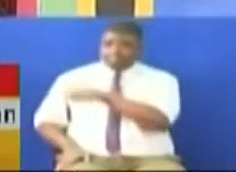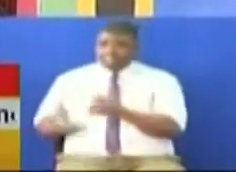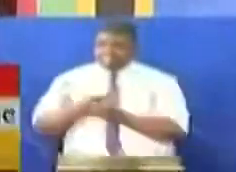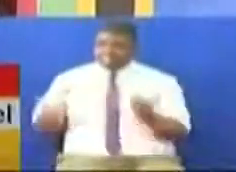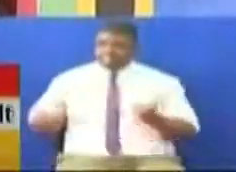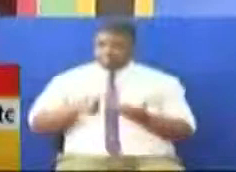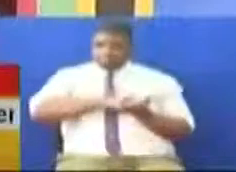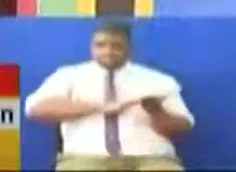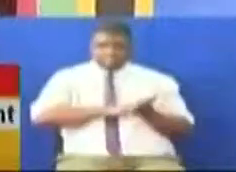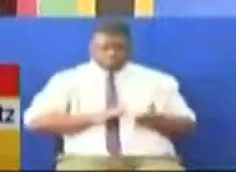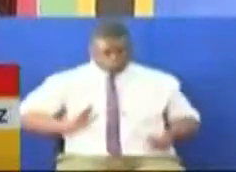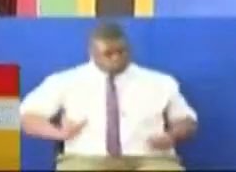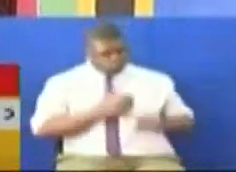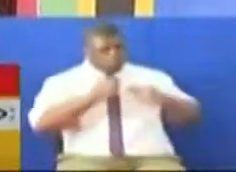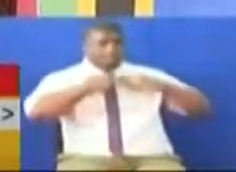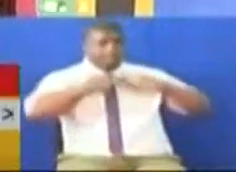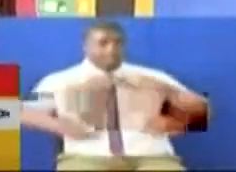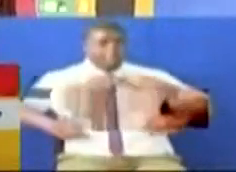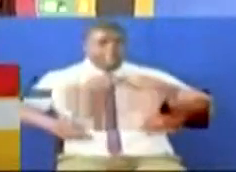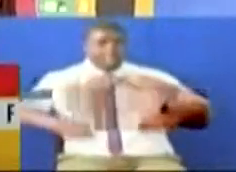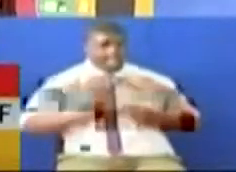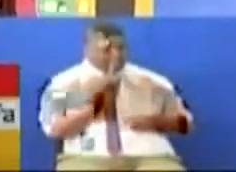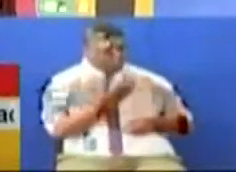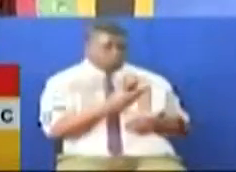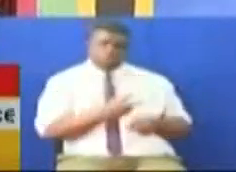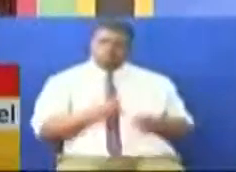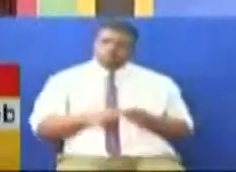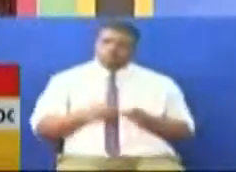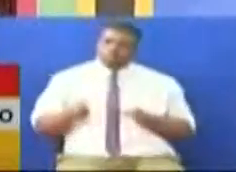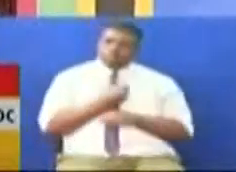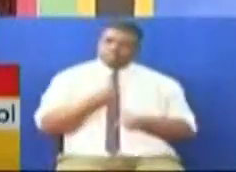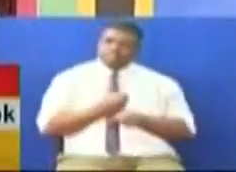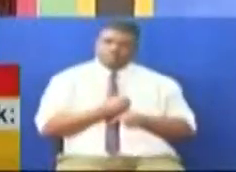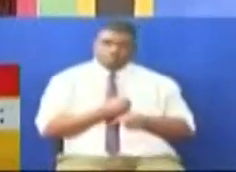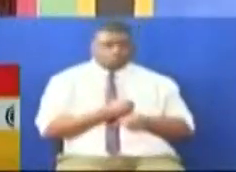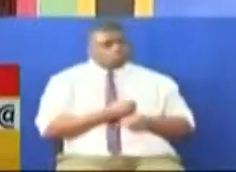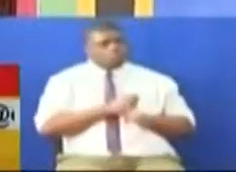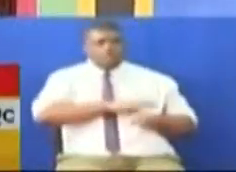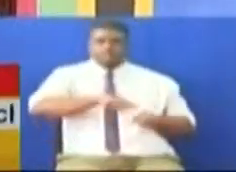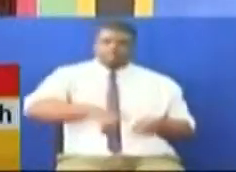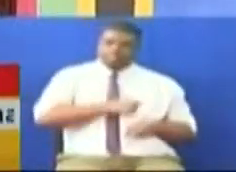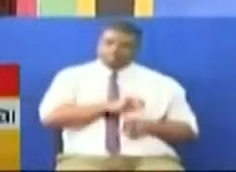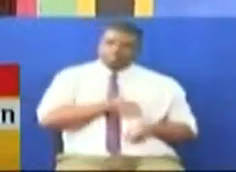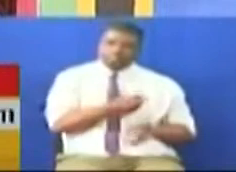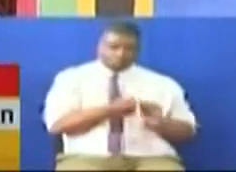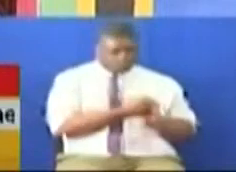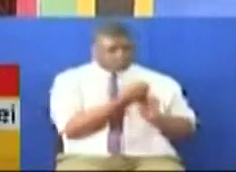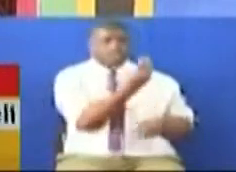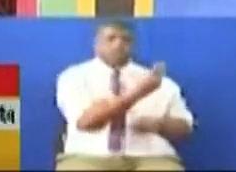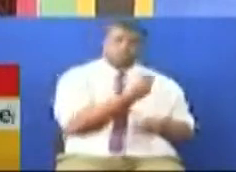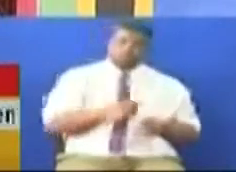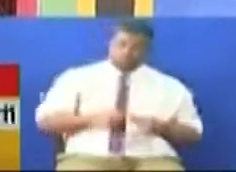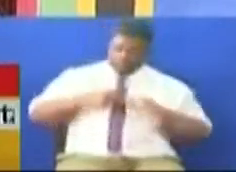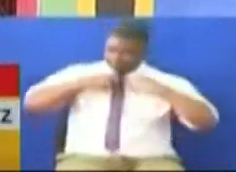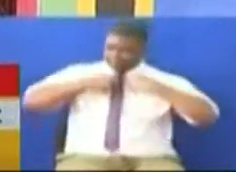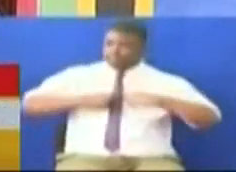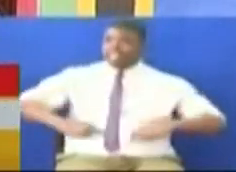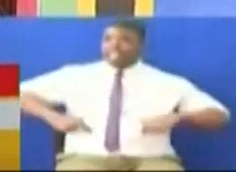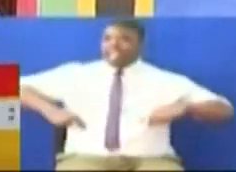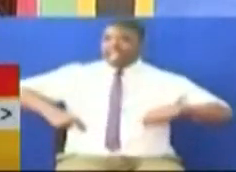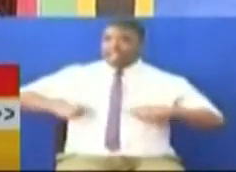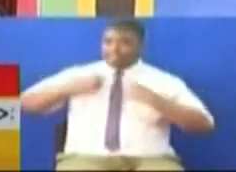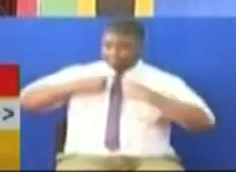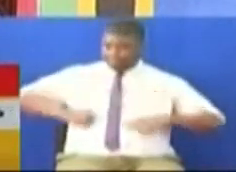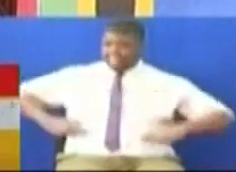wetu wakati tayari waliofanya uhalifu mwaka 2013 na mwaka 2012 ni meya wa chama cha